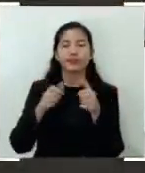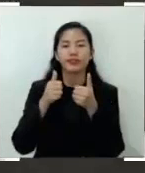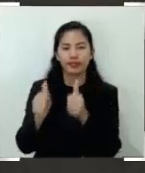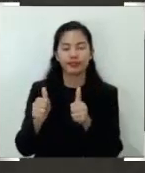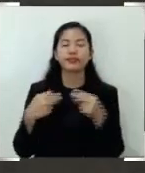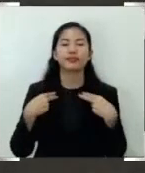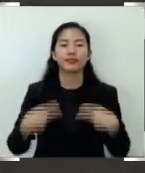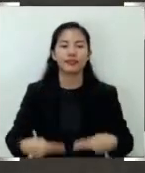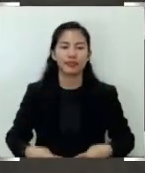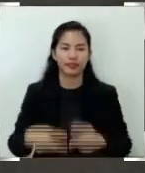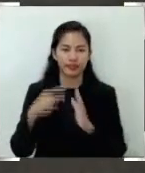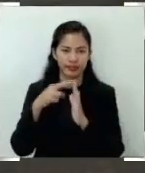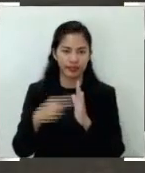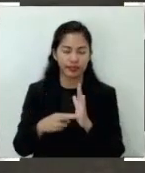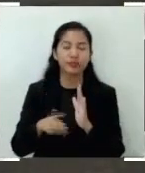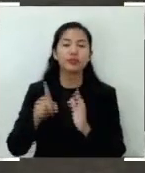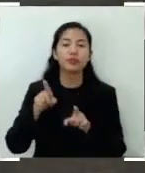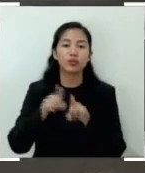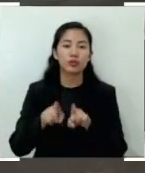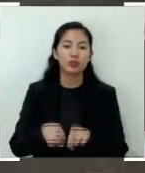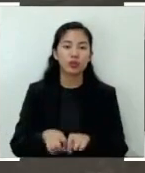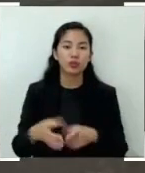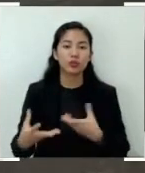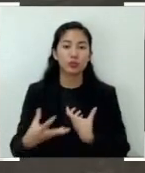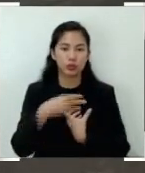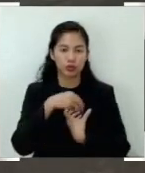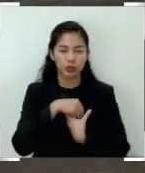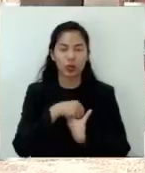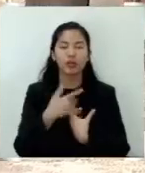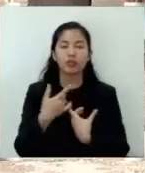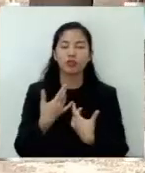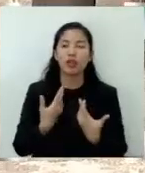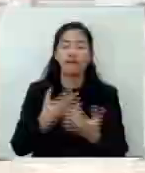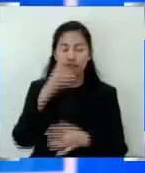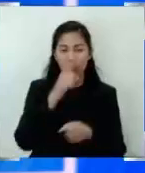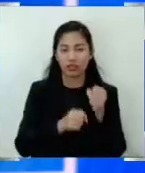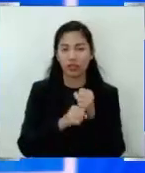daw isabuhay ang karidad o pamimigay ng pagkain sa mga nangangailangan.